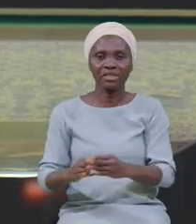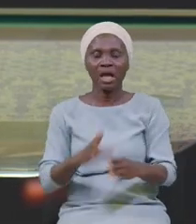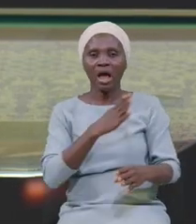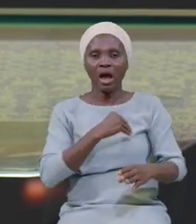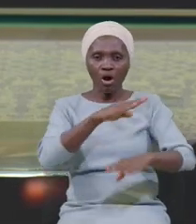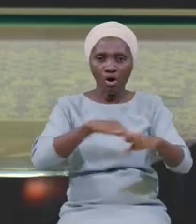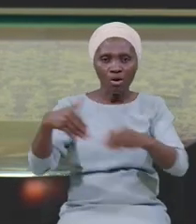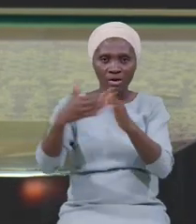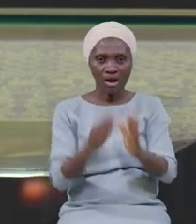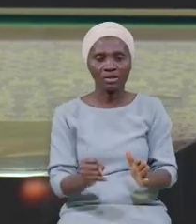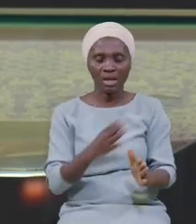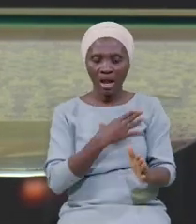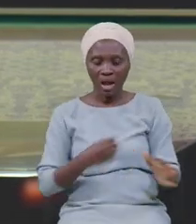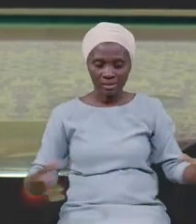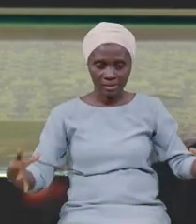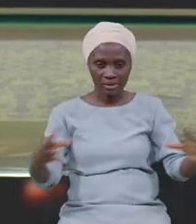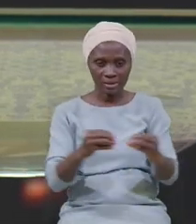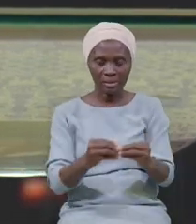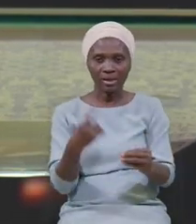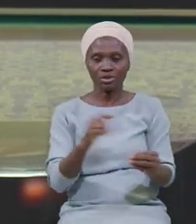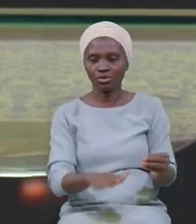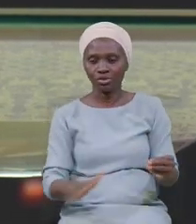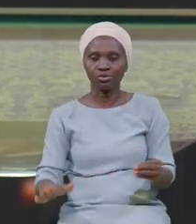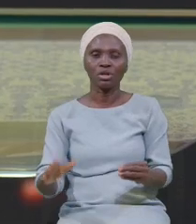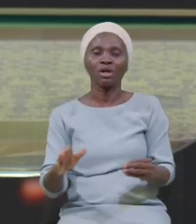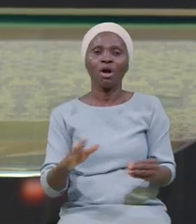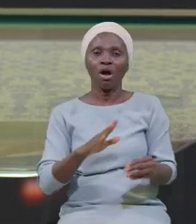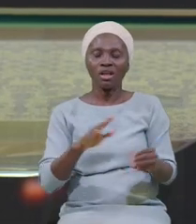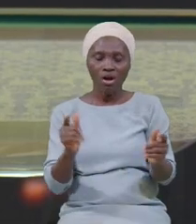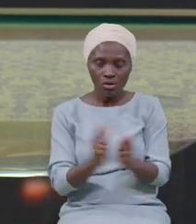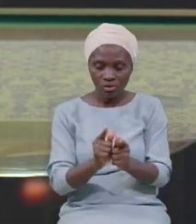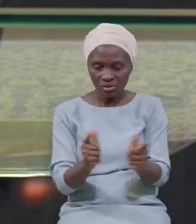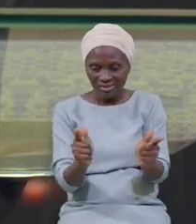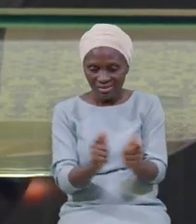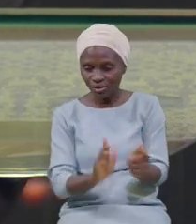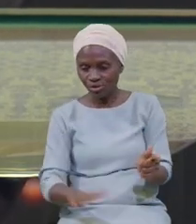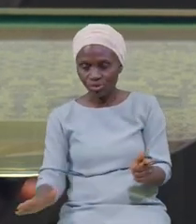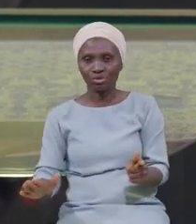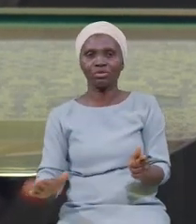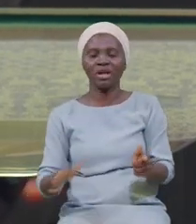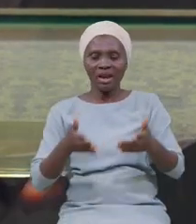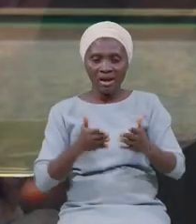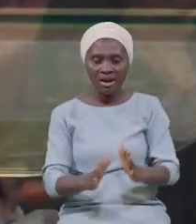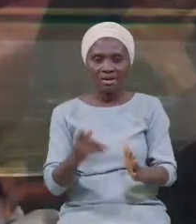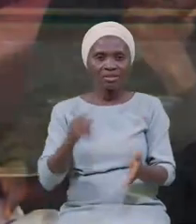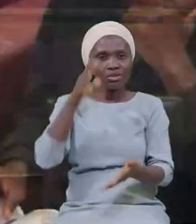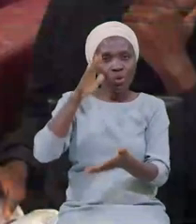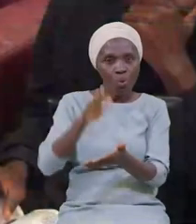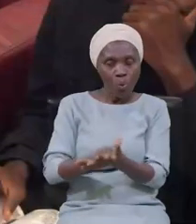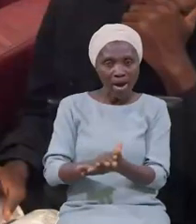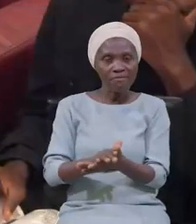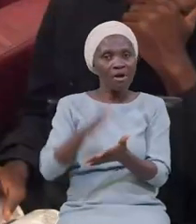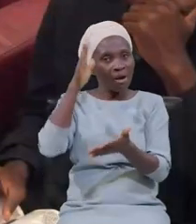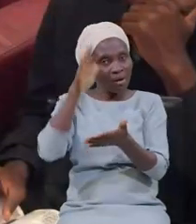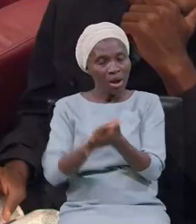les vieillards, assemblez les enfants, même les nourrissons à la mamelle. Que l'époux sorte de